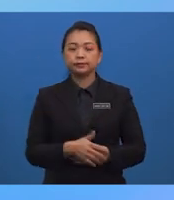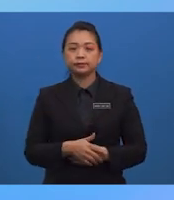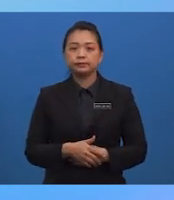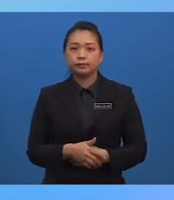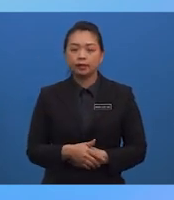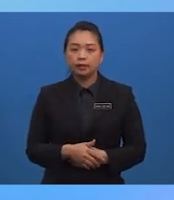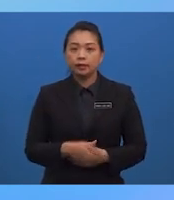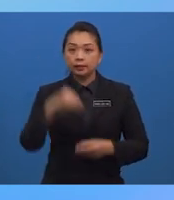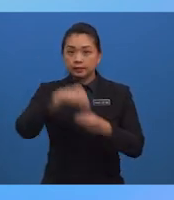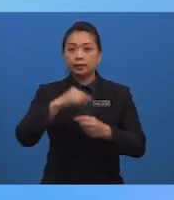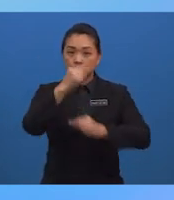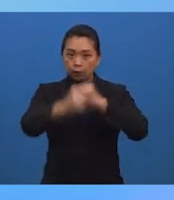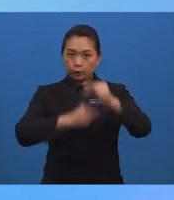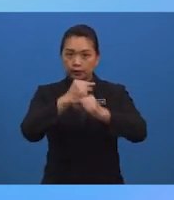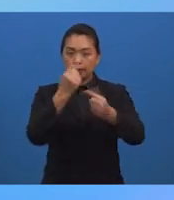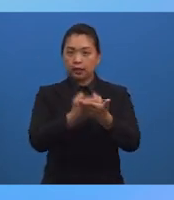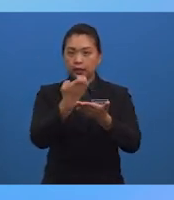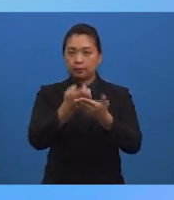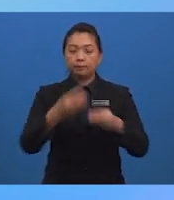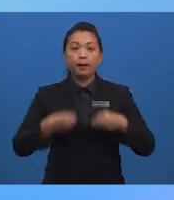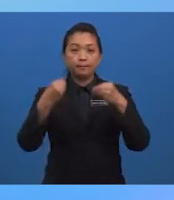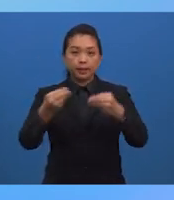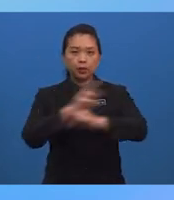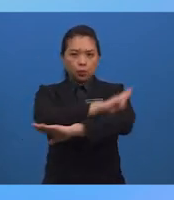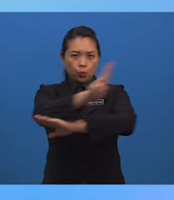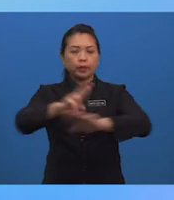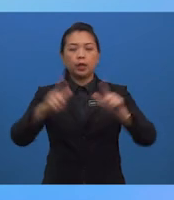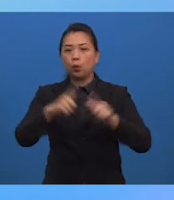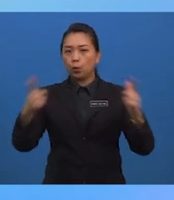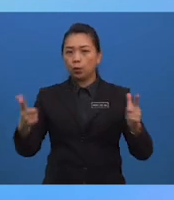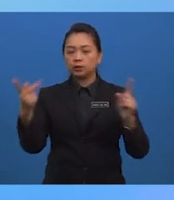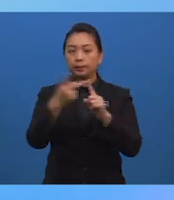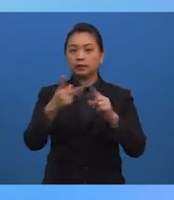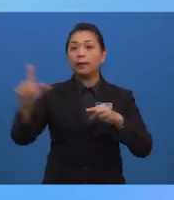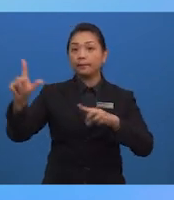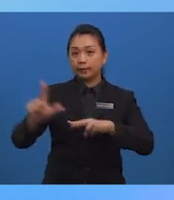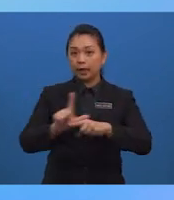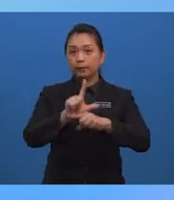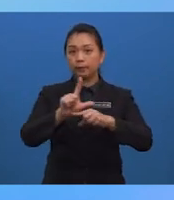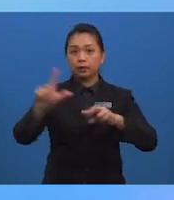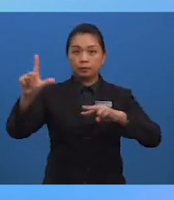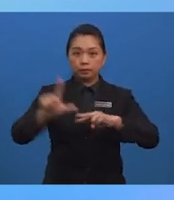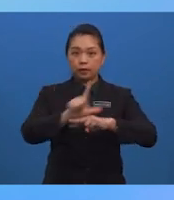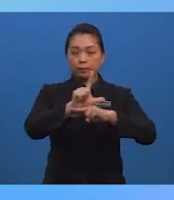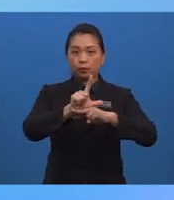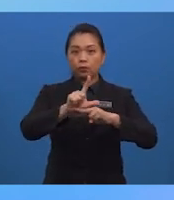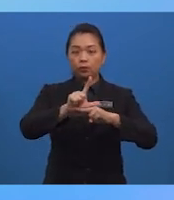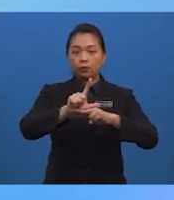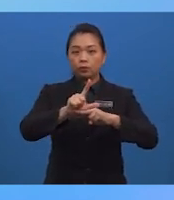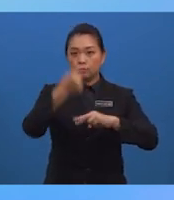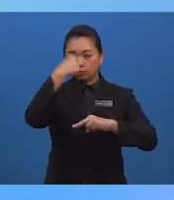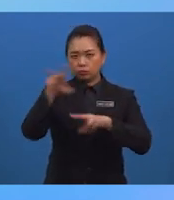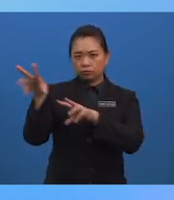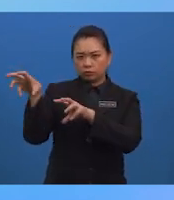bebas dalam globalisasi ekonomi memberi ruang yang luas kepada pelabur asing untuk melabur dan menarik